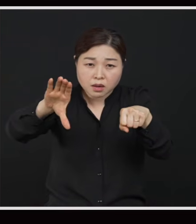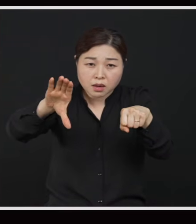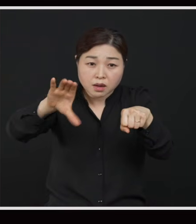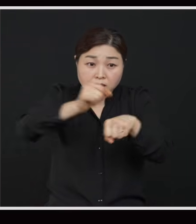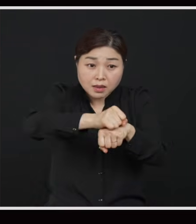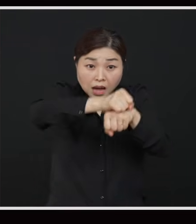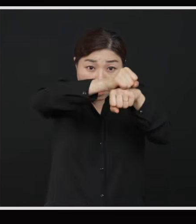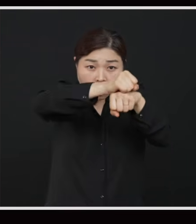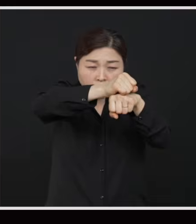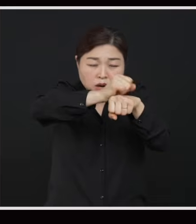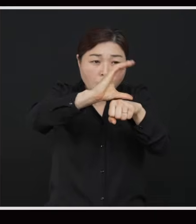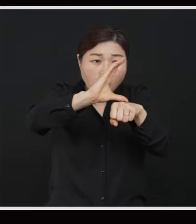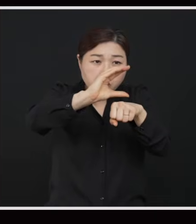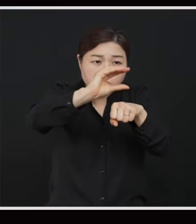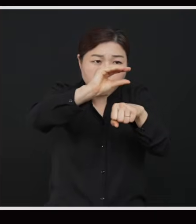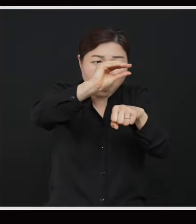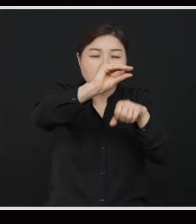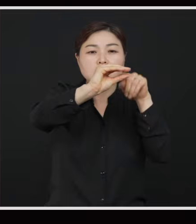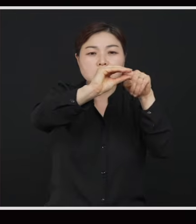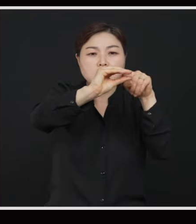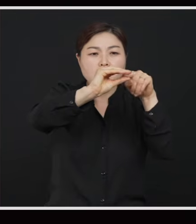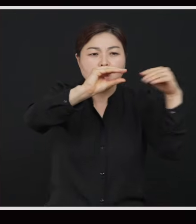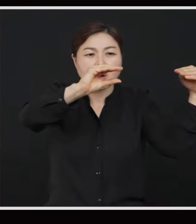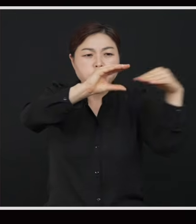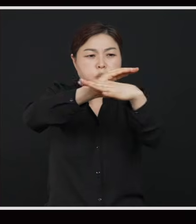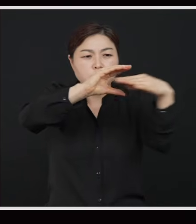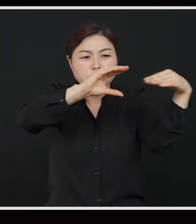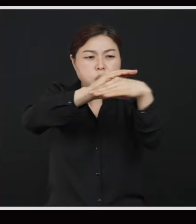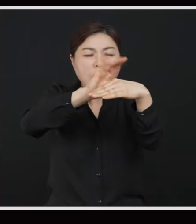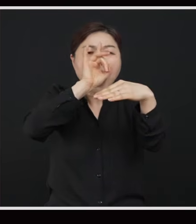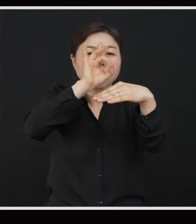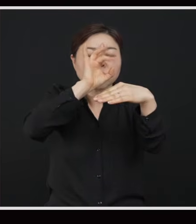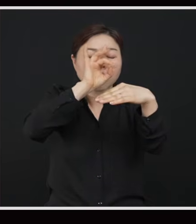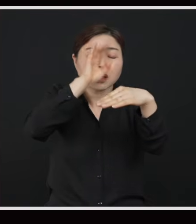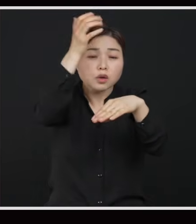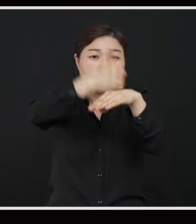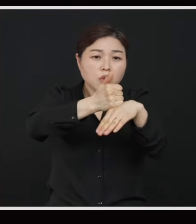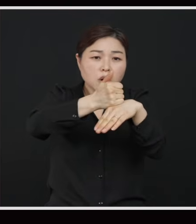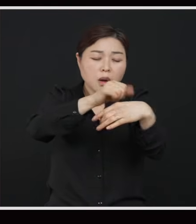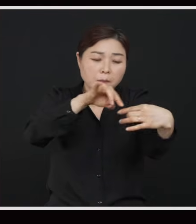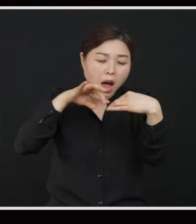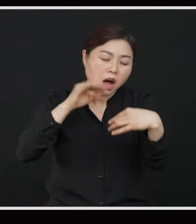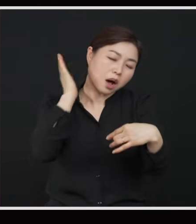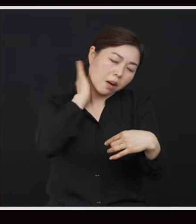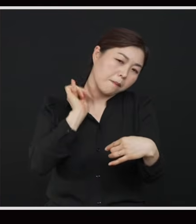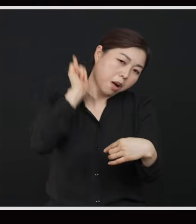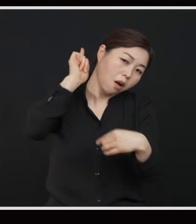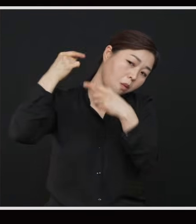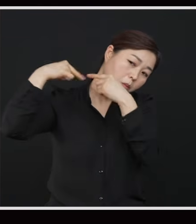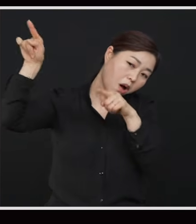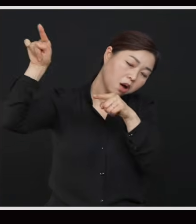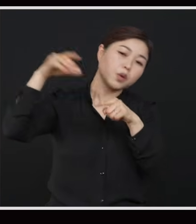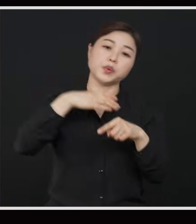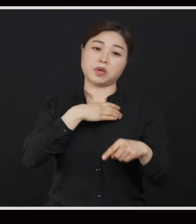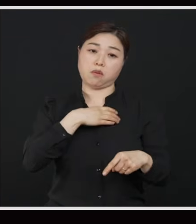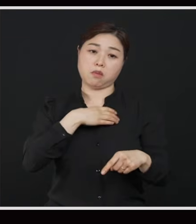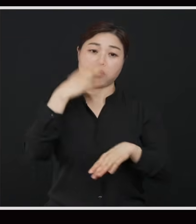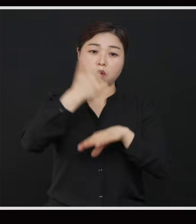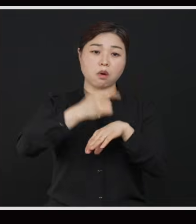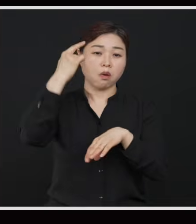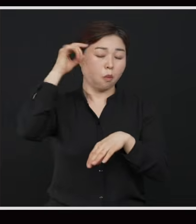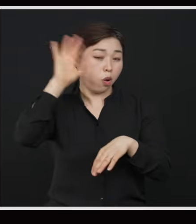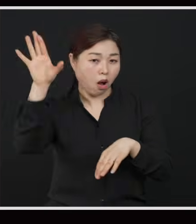이렇게 좁아지니까 그러니까 문제가 생기죠. 혈류량이 일단 줄어들고 혈압이 올라가게 되고 잘못해서